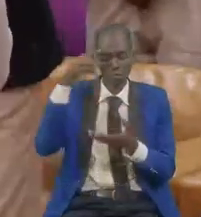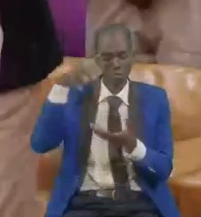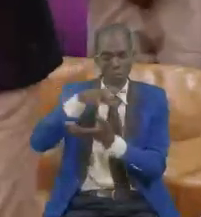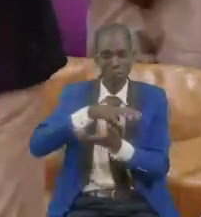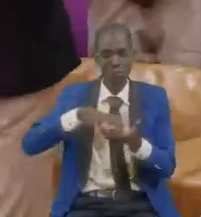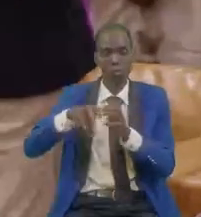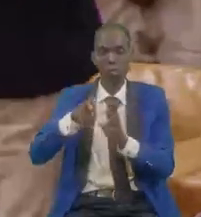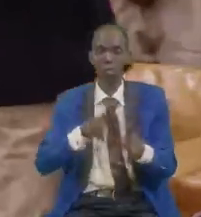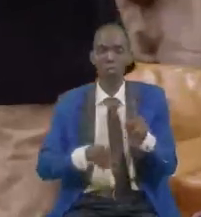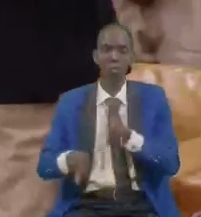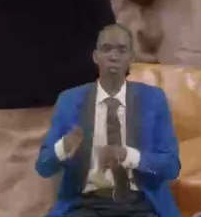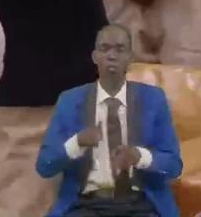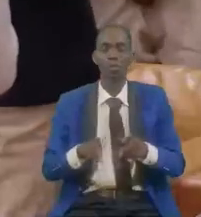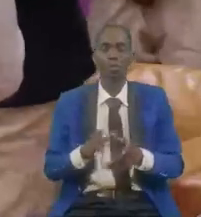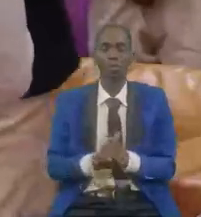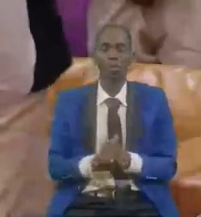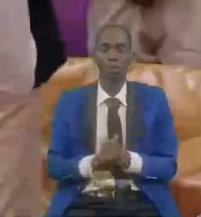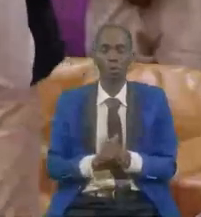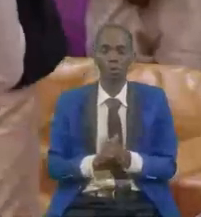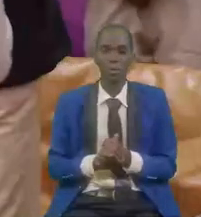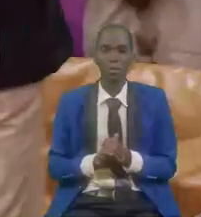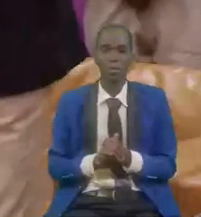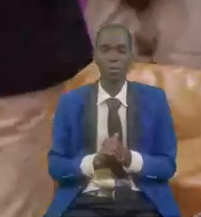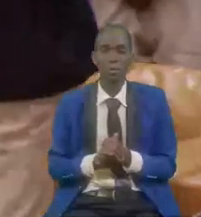Vous vous trompez vous-même.